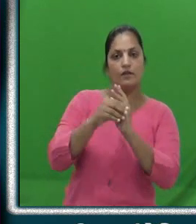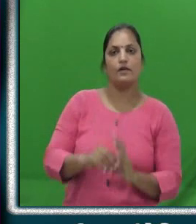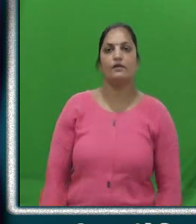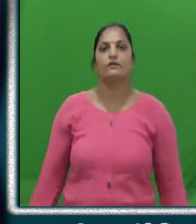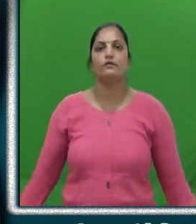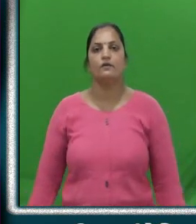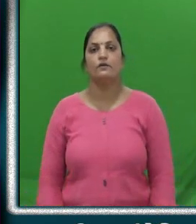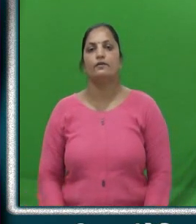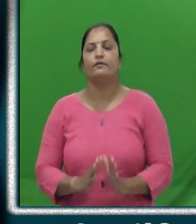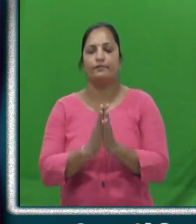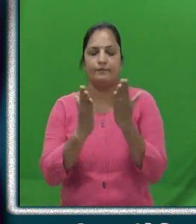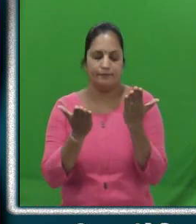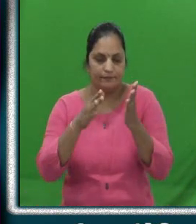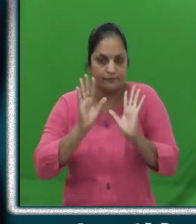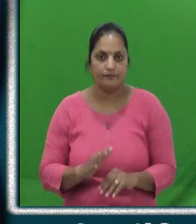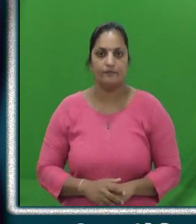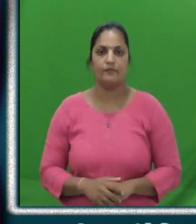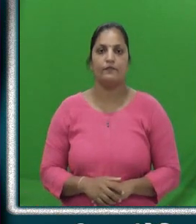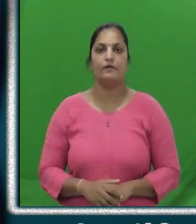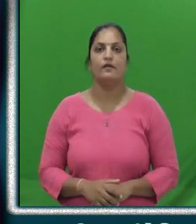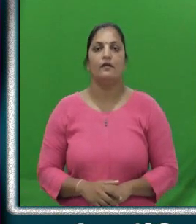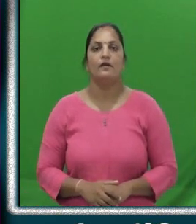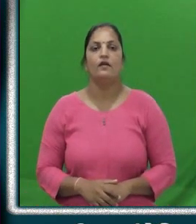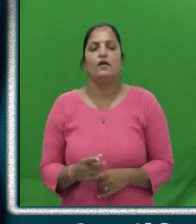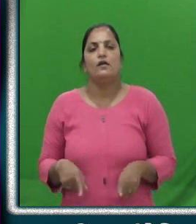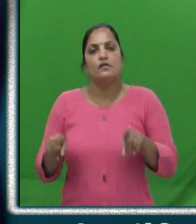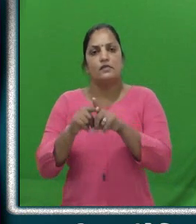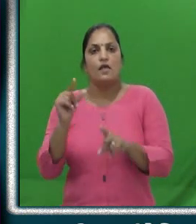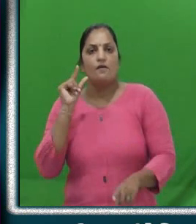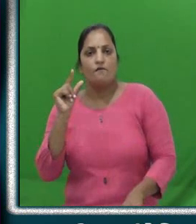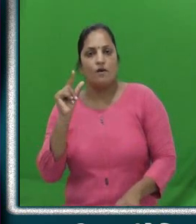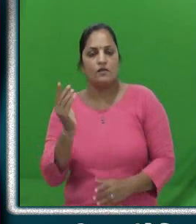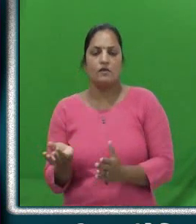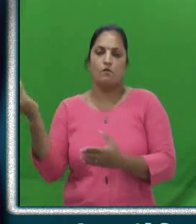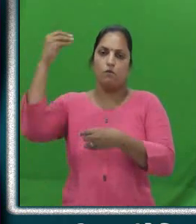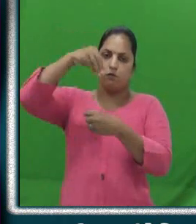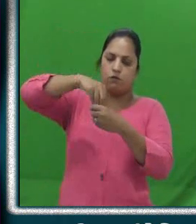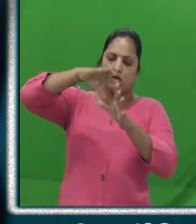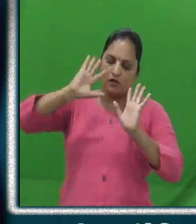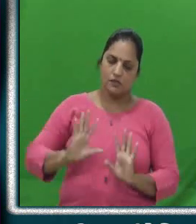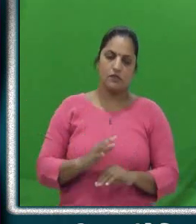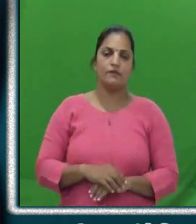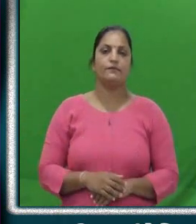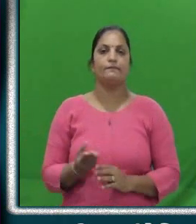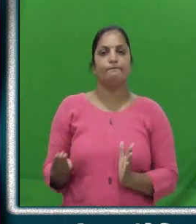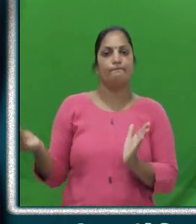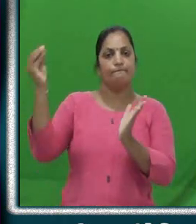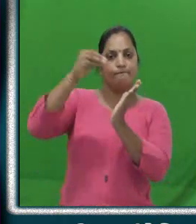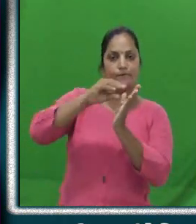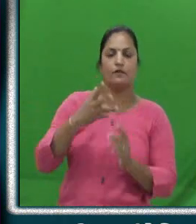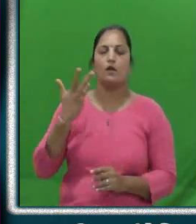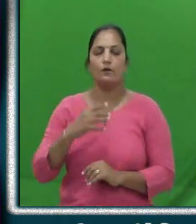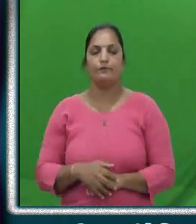કહો કે આ જે એક્સ્ટ્રેક્ટ છે એની અંદર કેપ્ટ ઓનનો સિમિલર વર્ડ કયો થાય